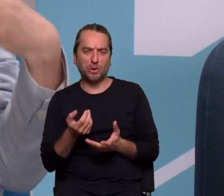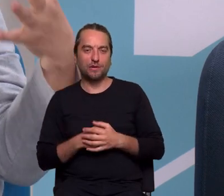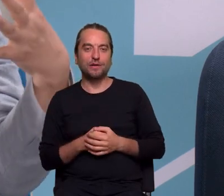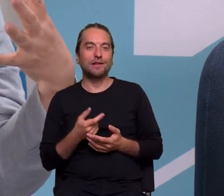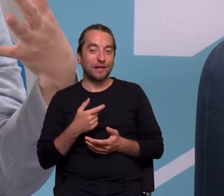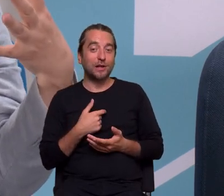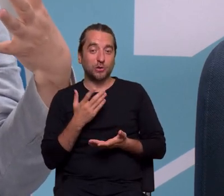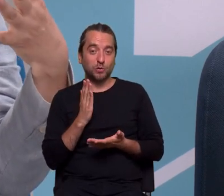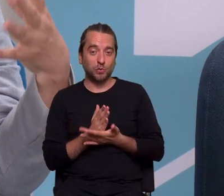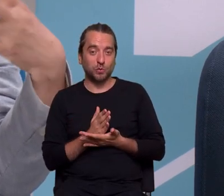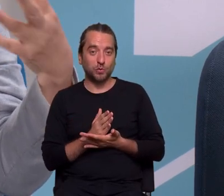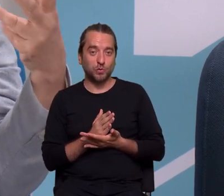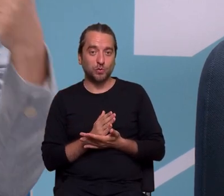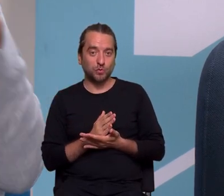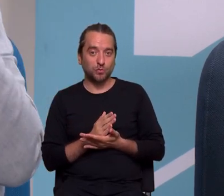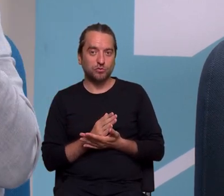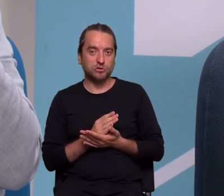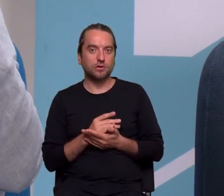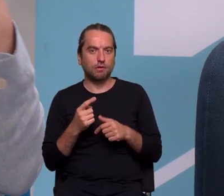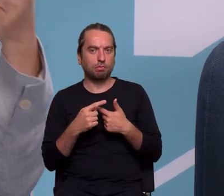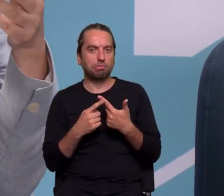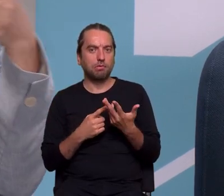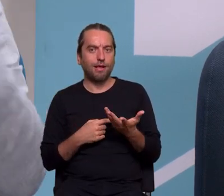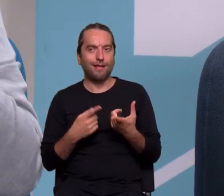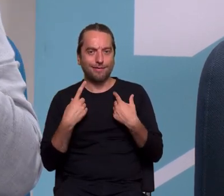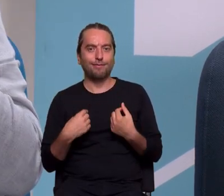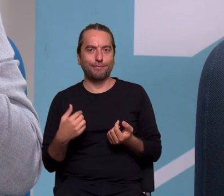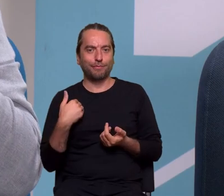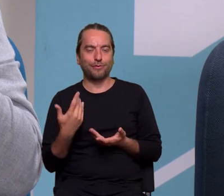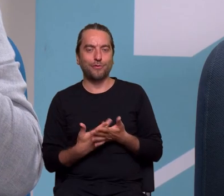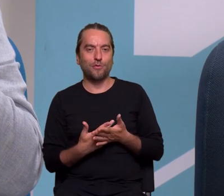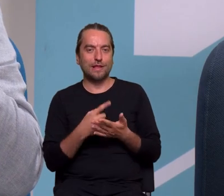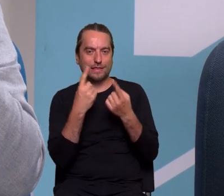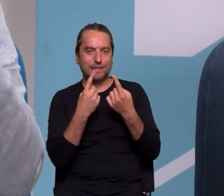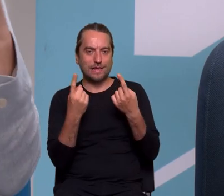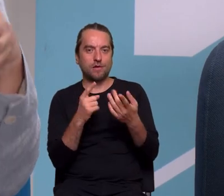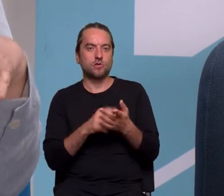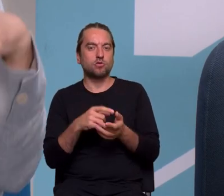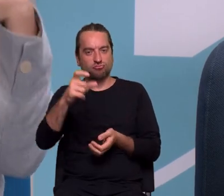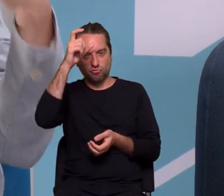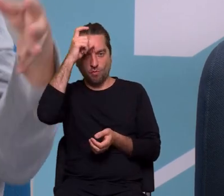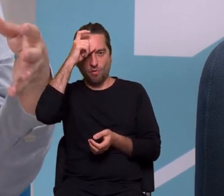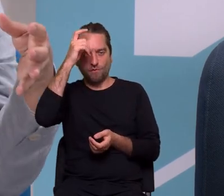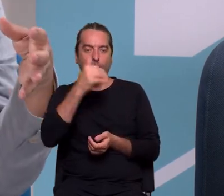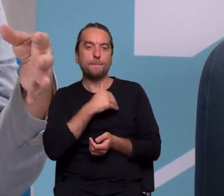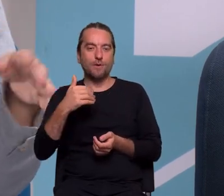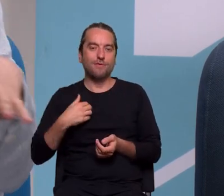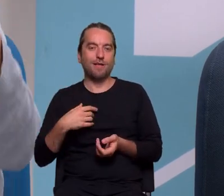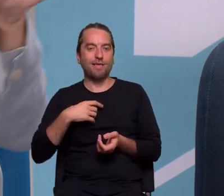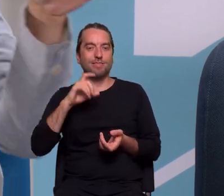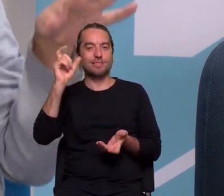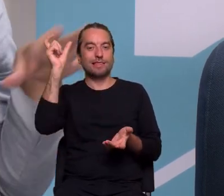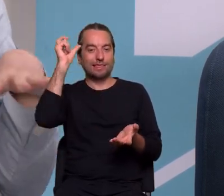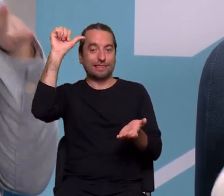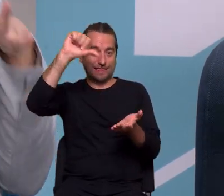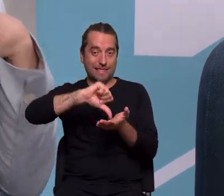Już zdążyłam się kilka razy zetknąć z taką sytuacją, kiedy człowiek, mieszkaniec Polski centralnej, nie